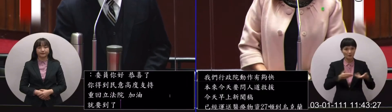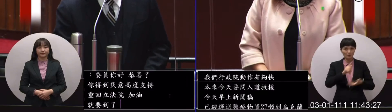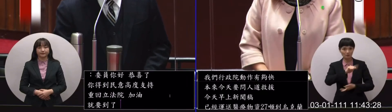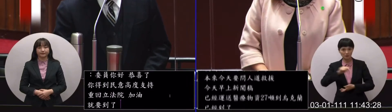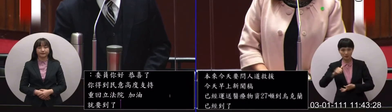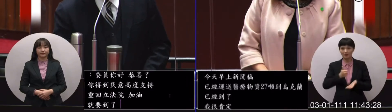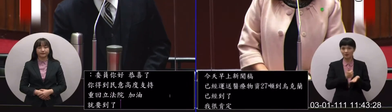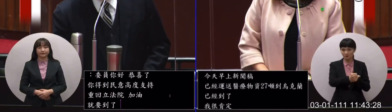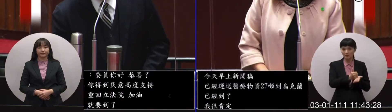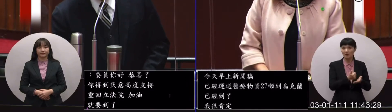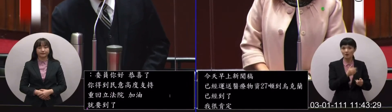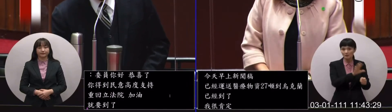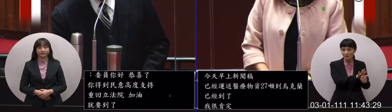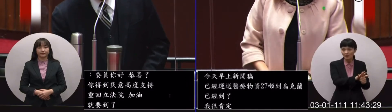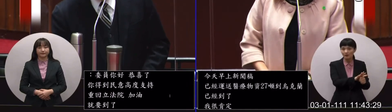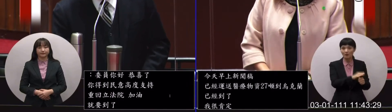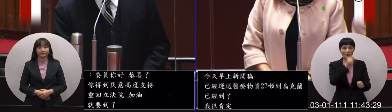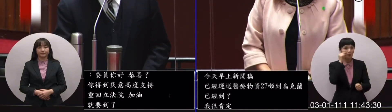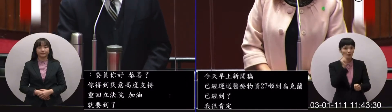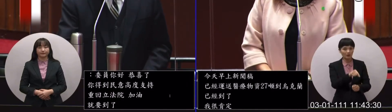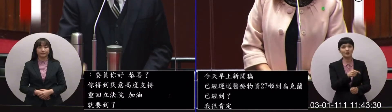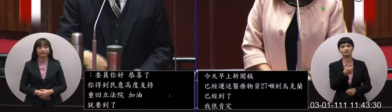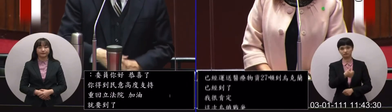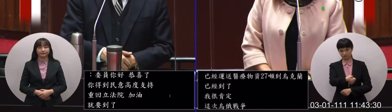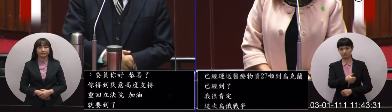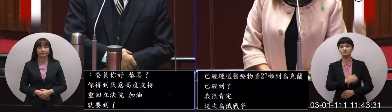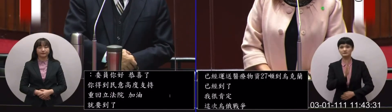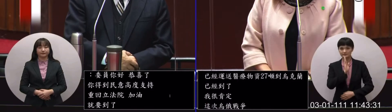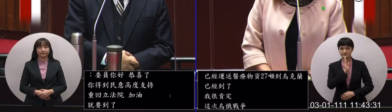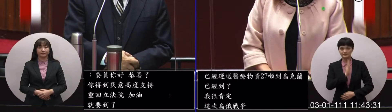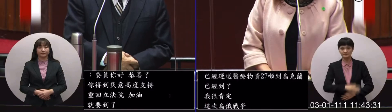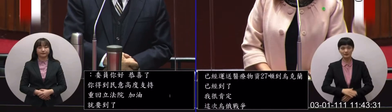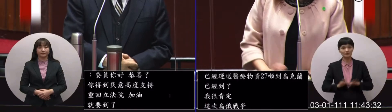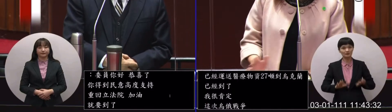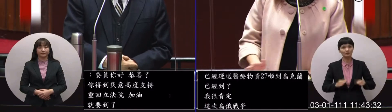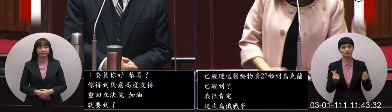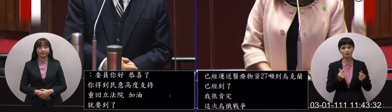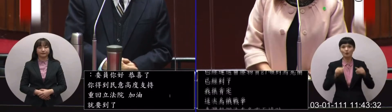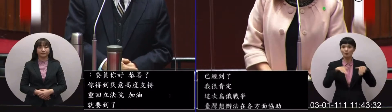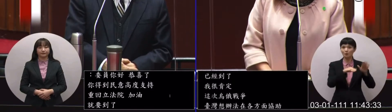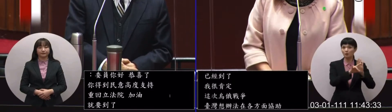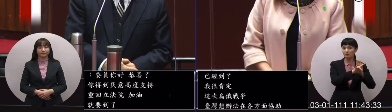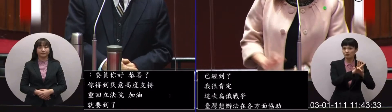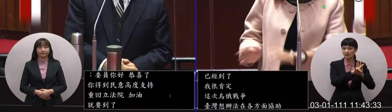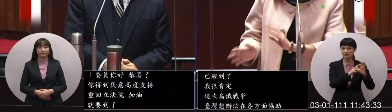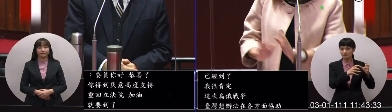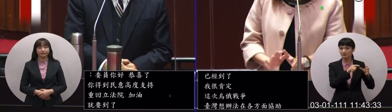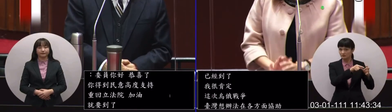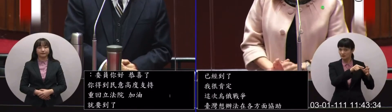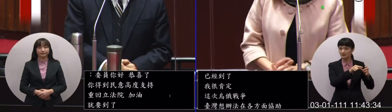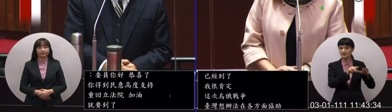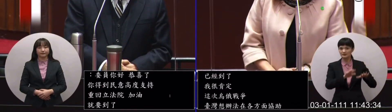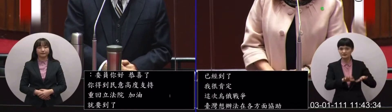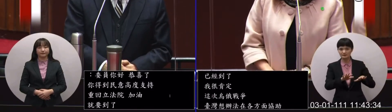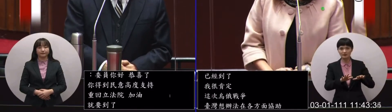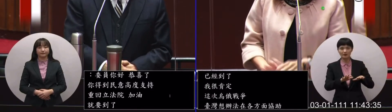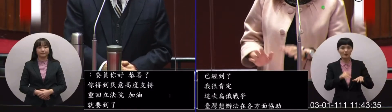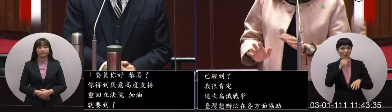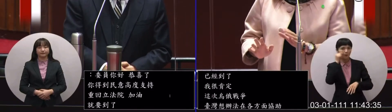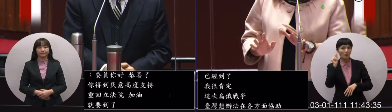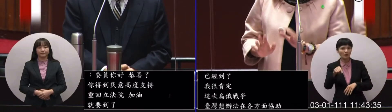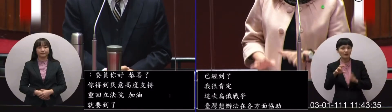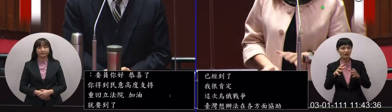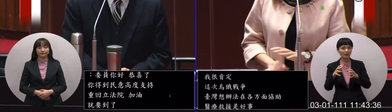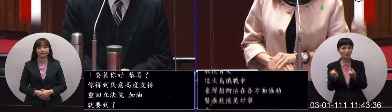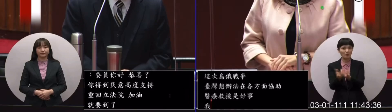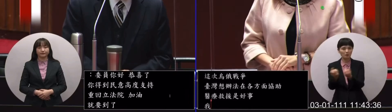不过我还是要请问一下了哈，因为其实像这一次我们会看到说，包含波兰他们目前正在接收乌克兰这边的很多民众逃难过去，